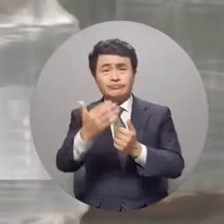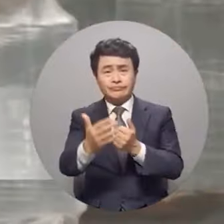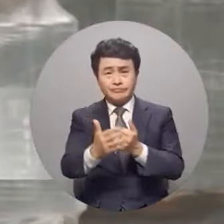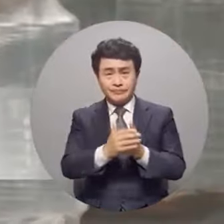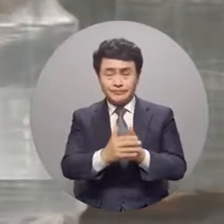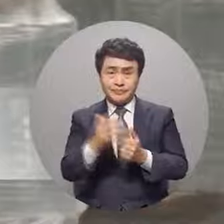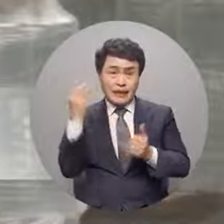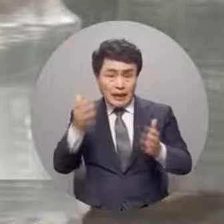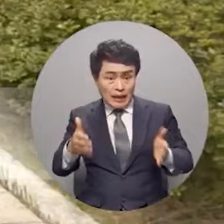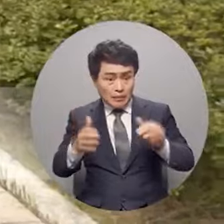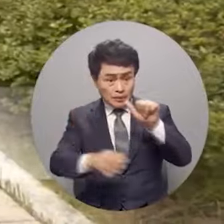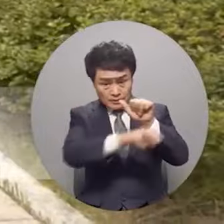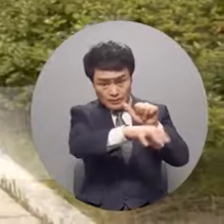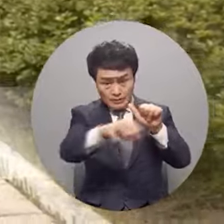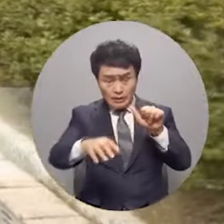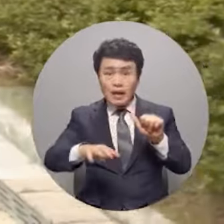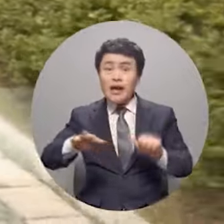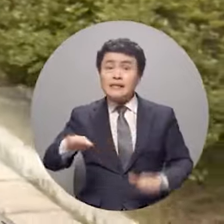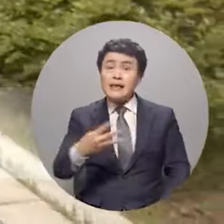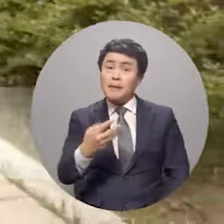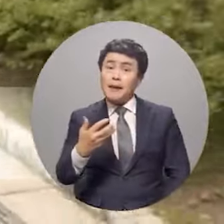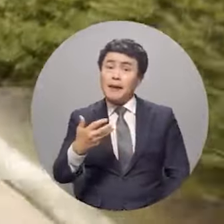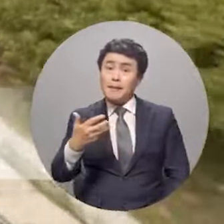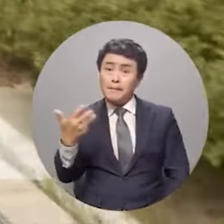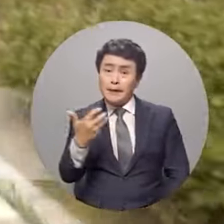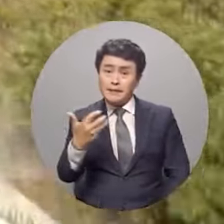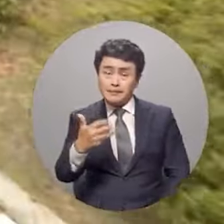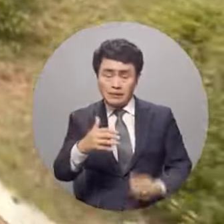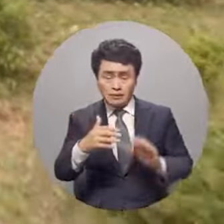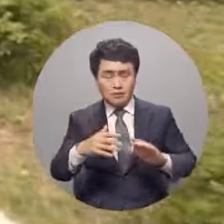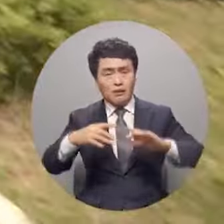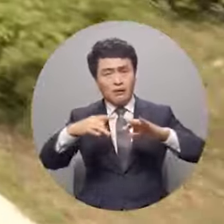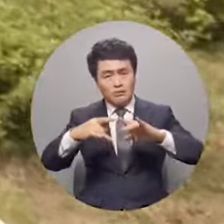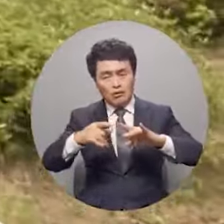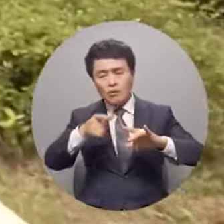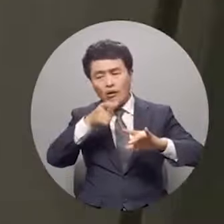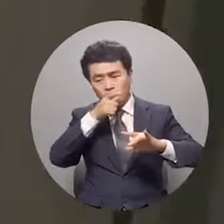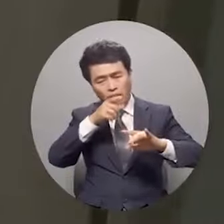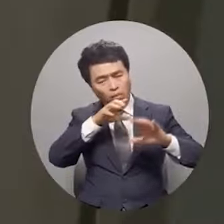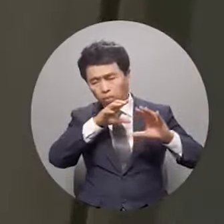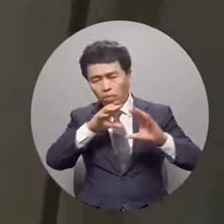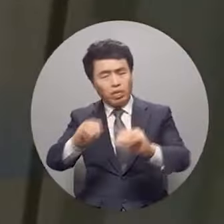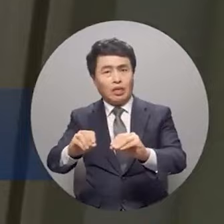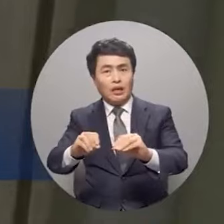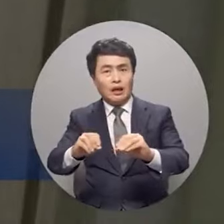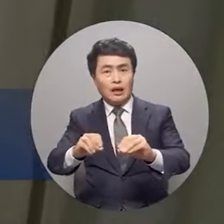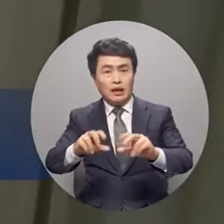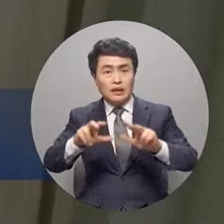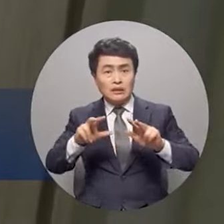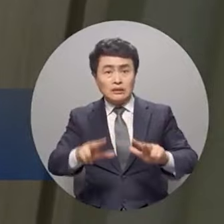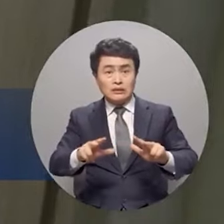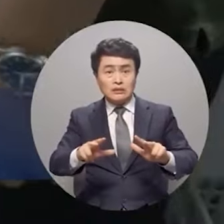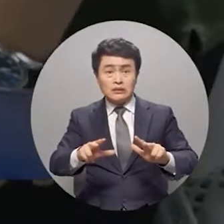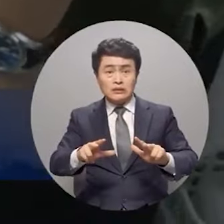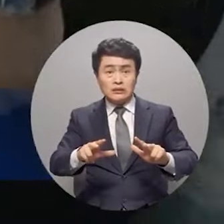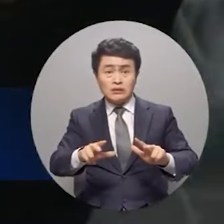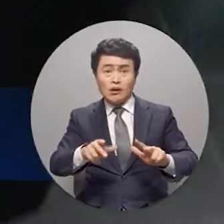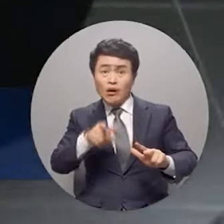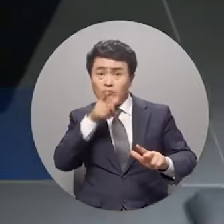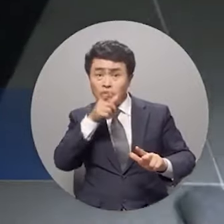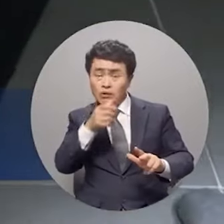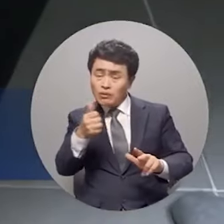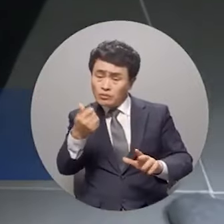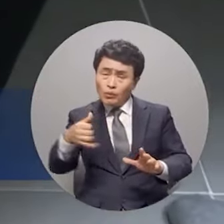아파트 5개동 480여 세대의 전기와 물 공급이 끊겼습니다. 지금 다음으로 그거 한 서너 번 부어야